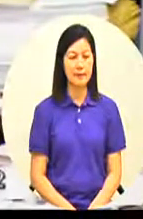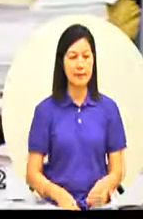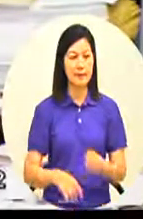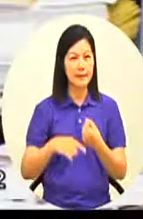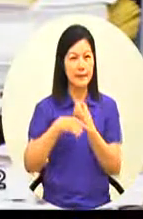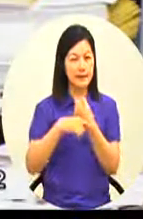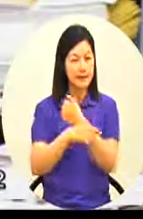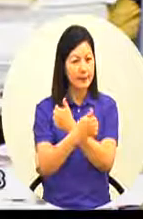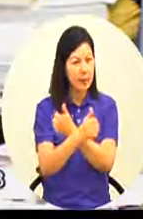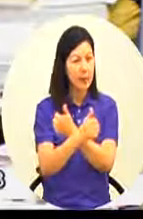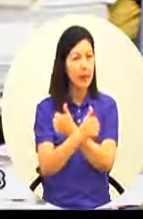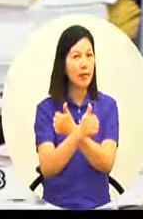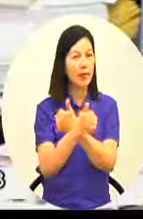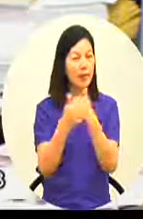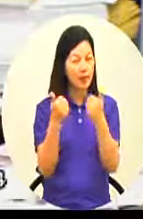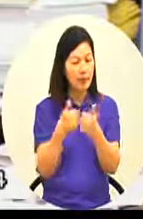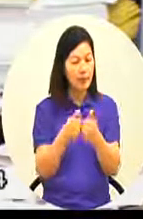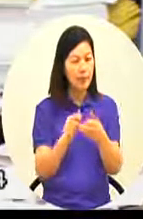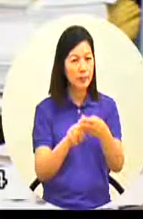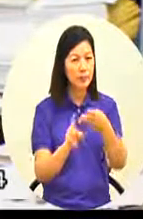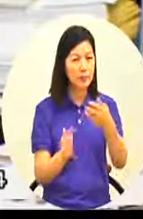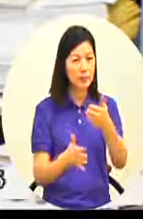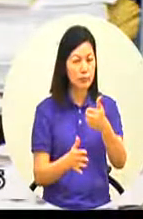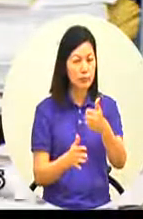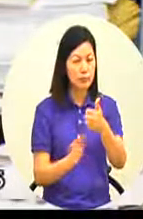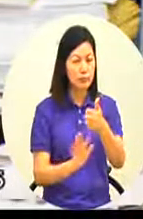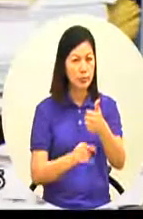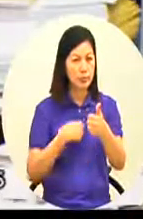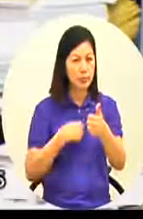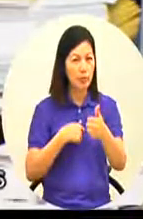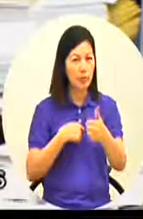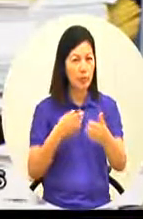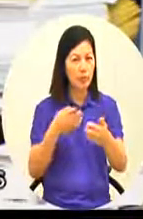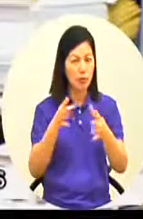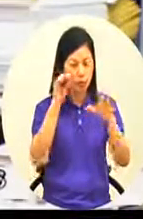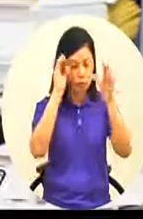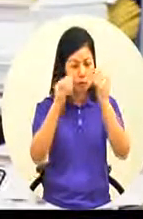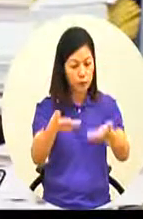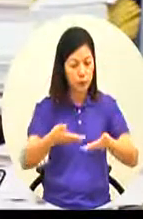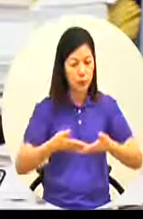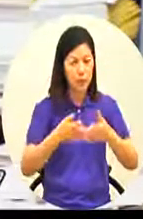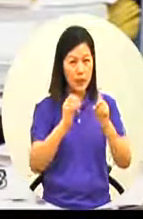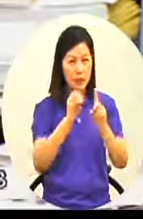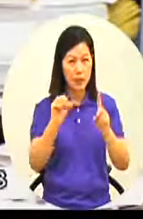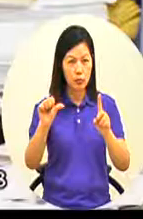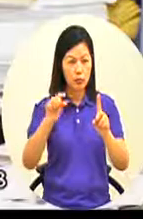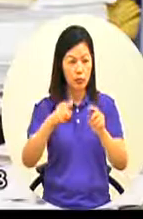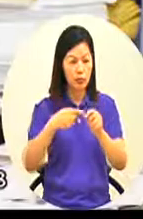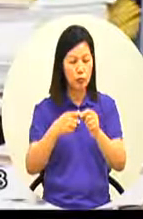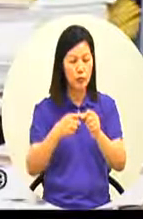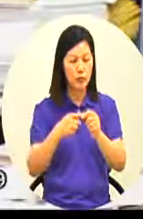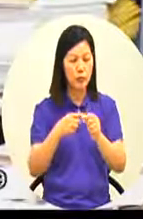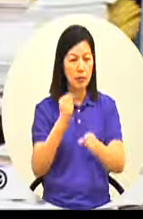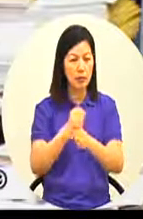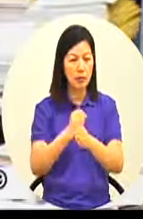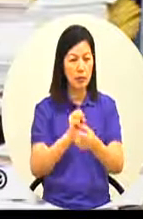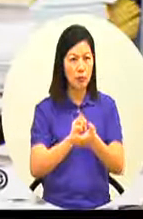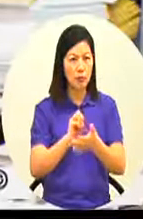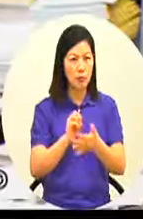哈，因为我拿到你那个这一次我们的105年施政的满意度的调